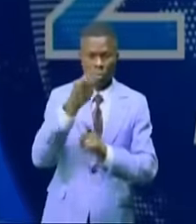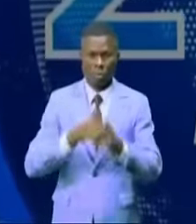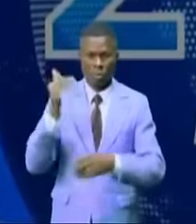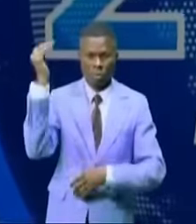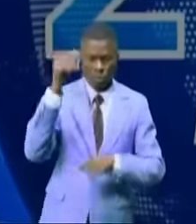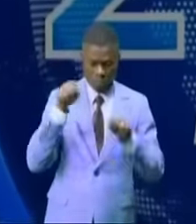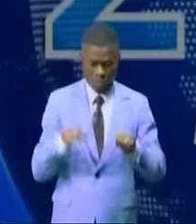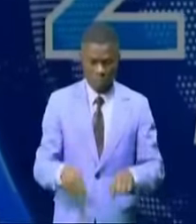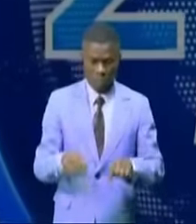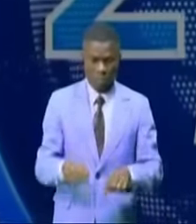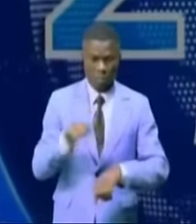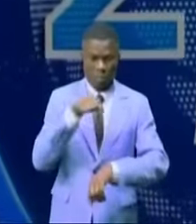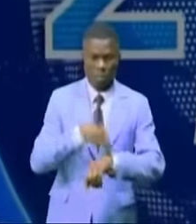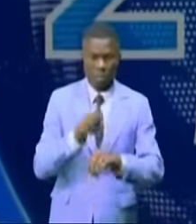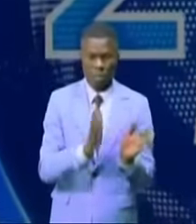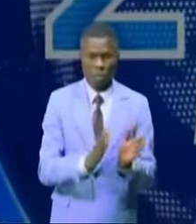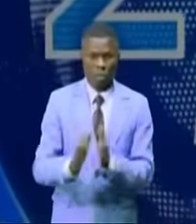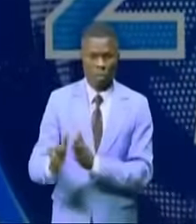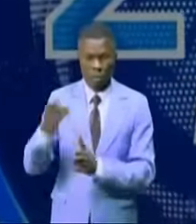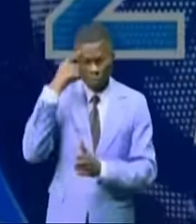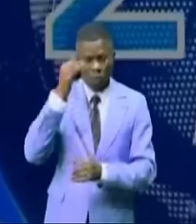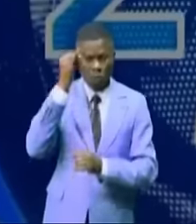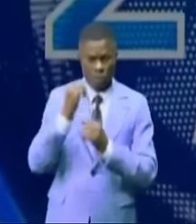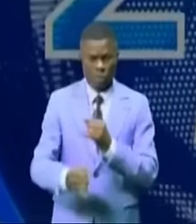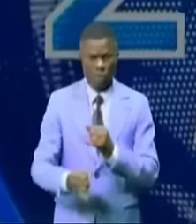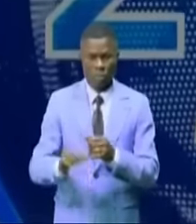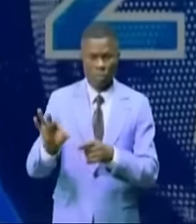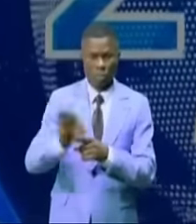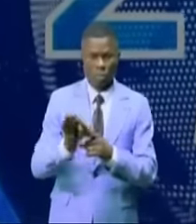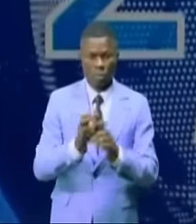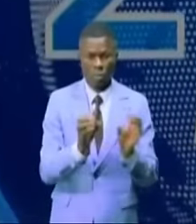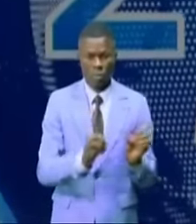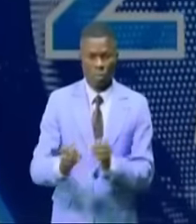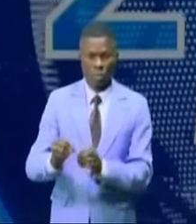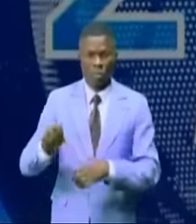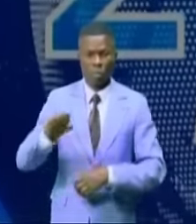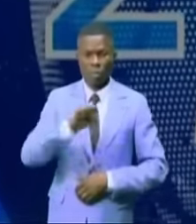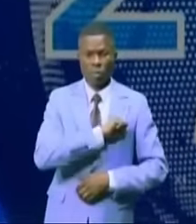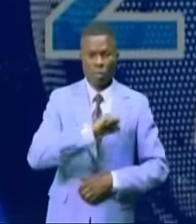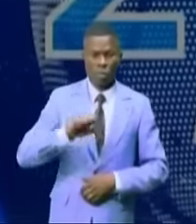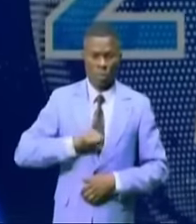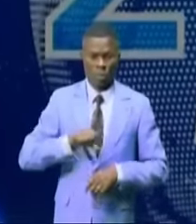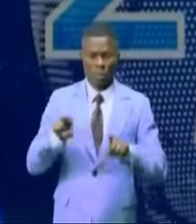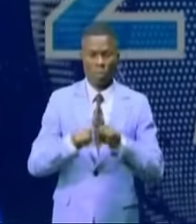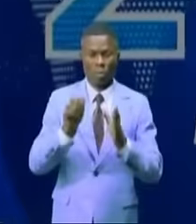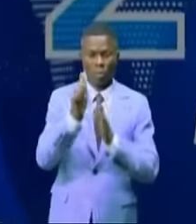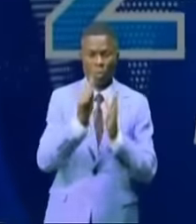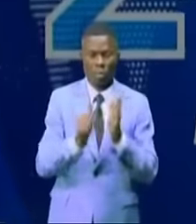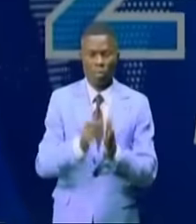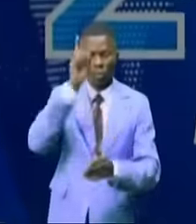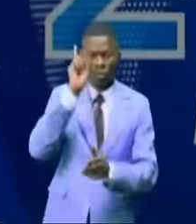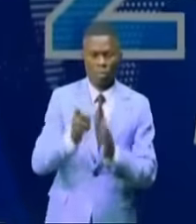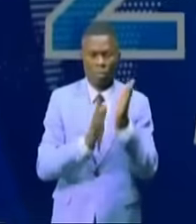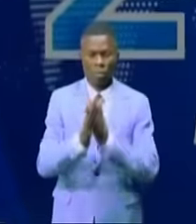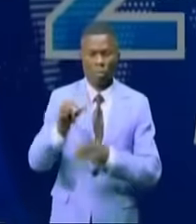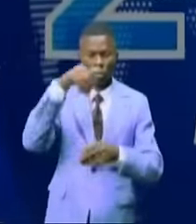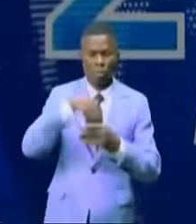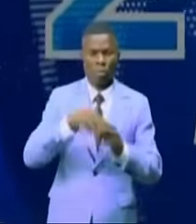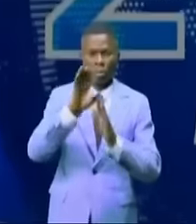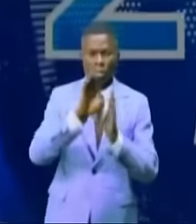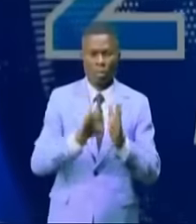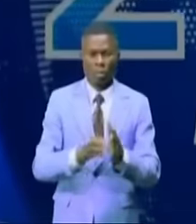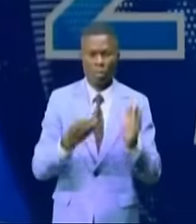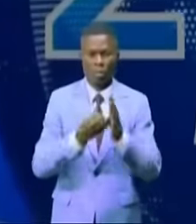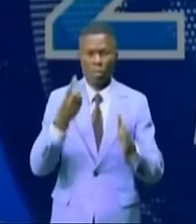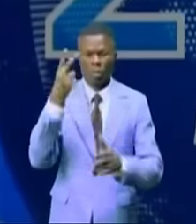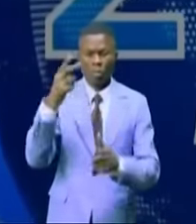sûr aujourd'hui, et c'est la date prévue pour la clôture de la session ordinaire au Sénat, conformément aux articles 115 de la Constitution et